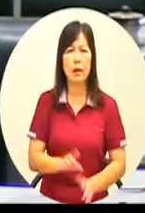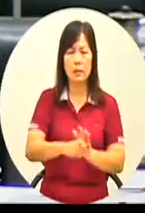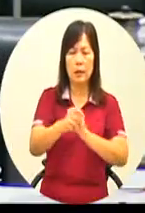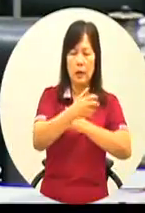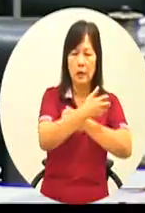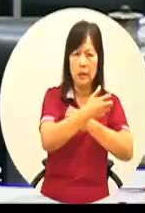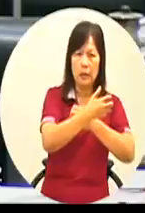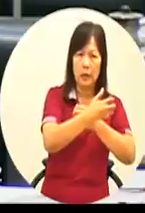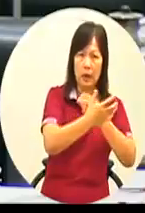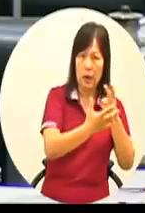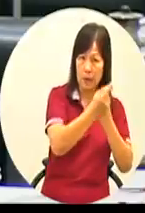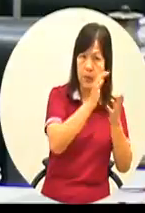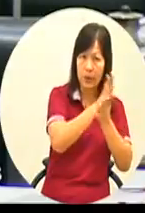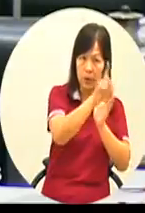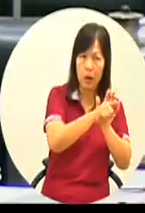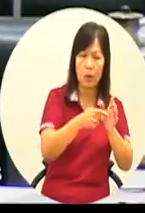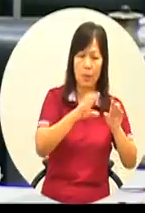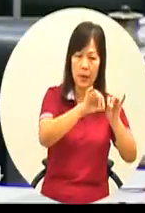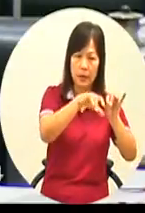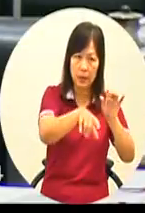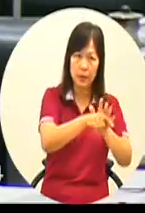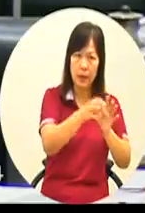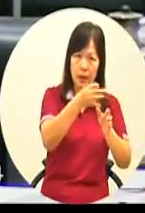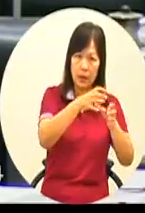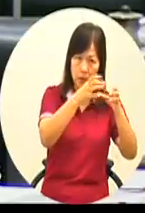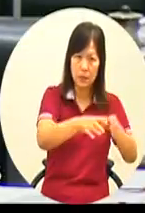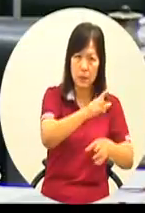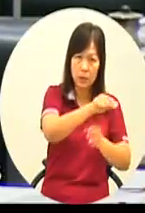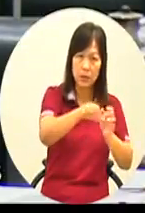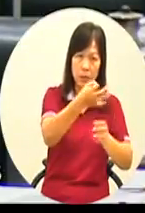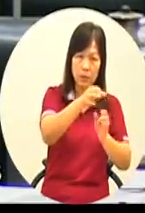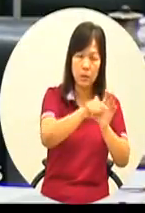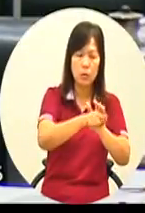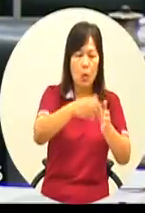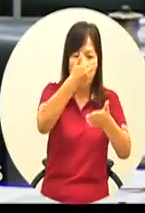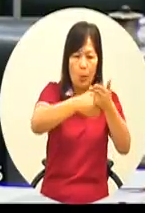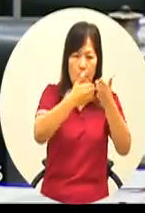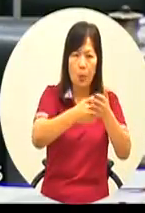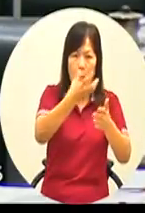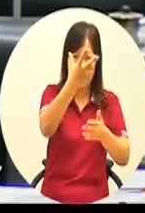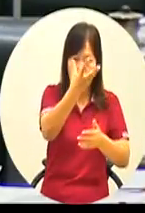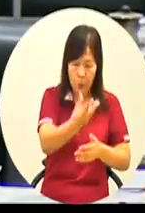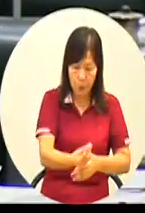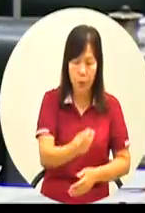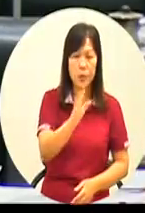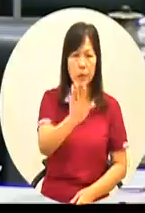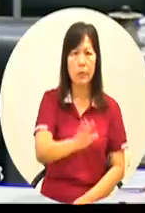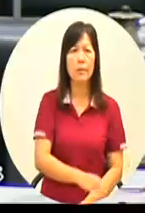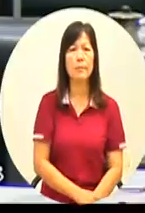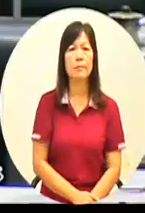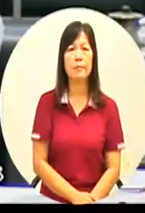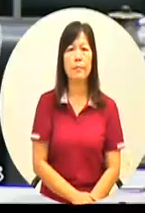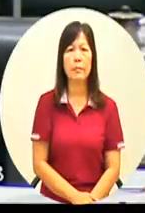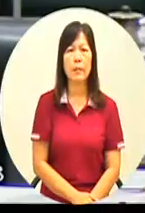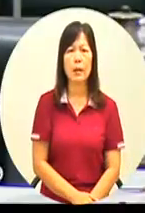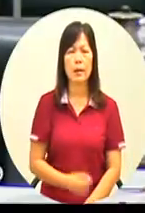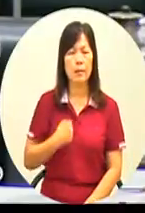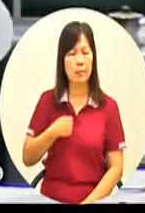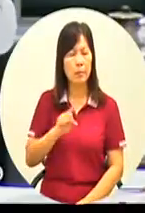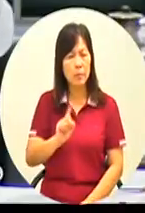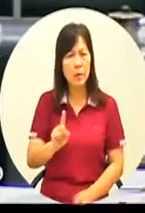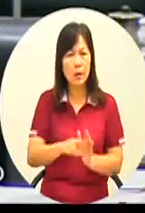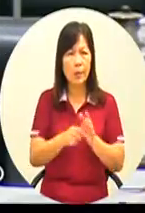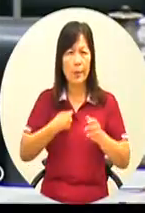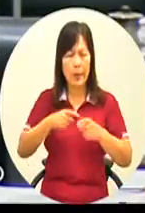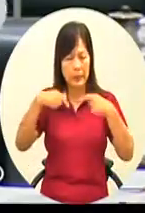并以后我们的地方建设经费是大幅减少的。因为呢，从我们